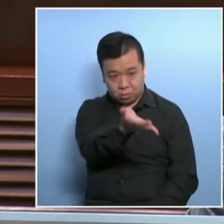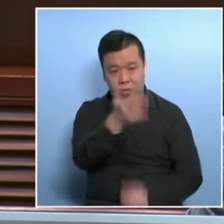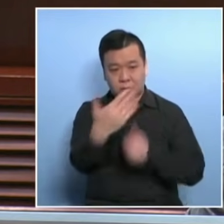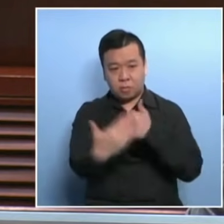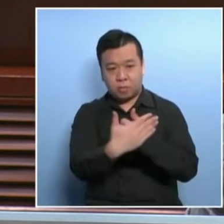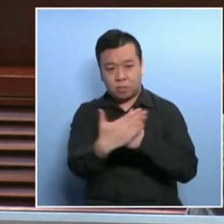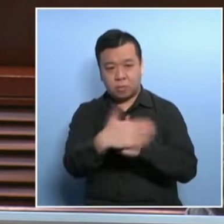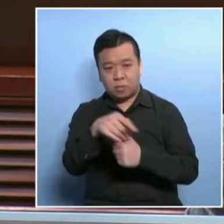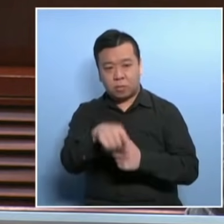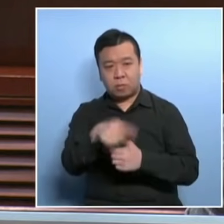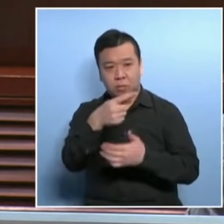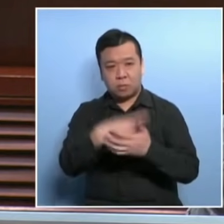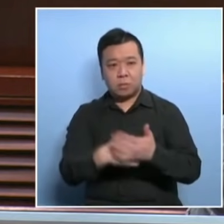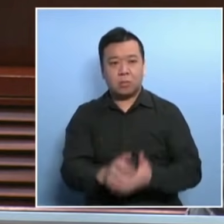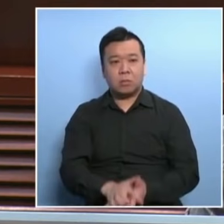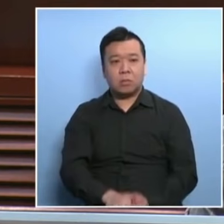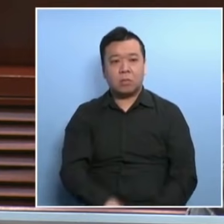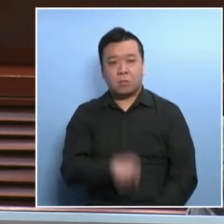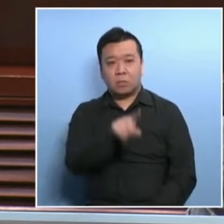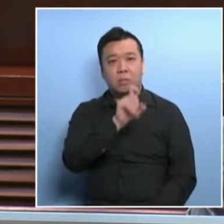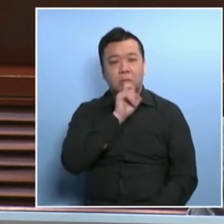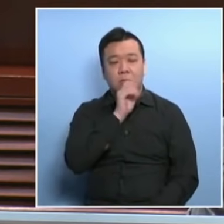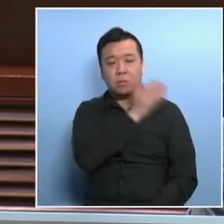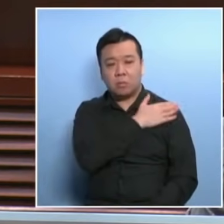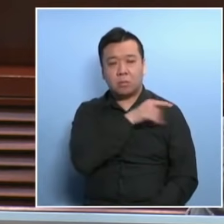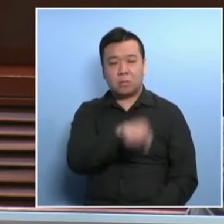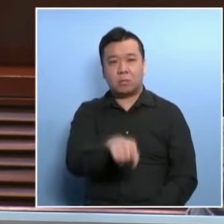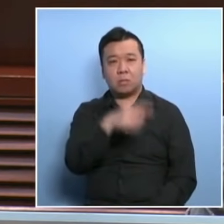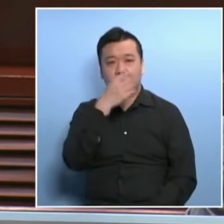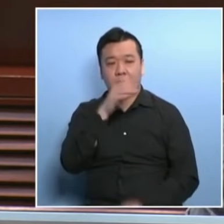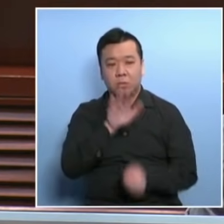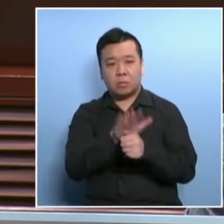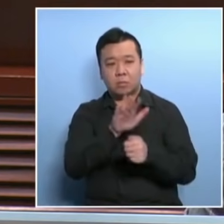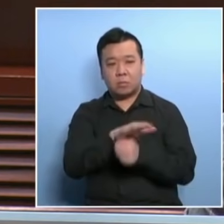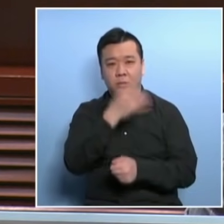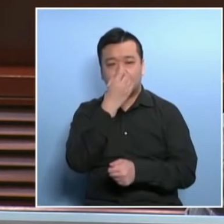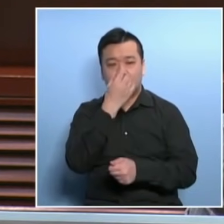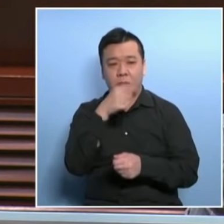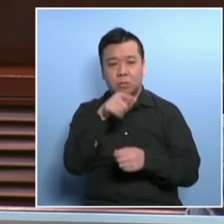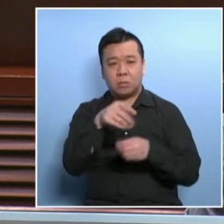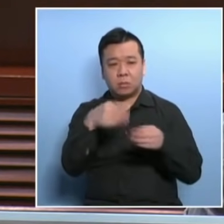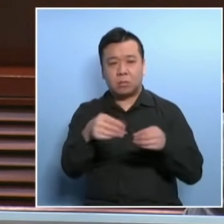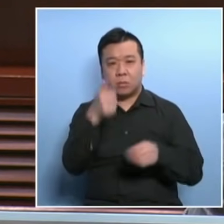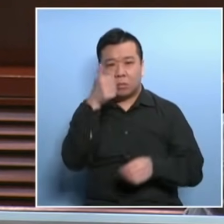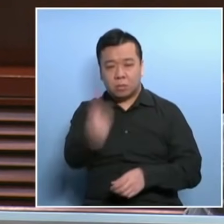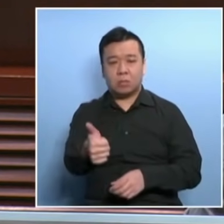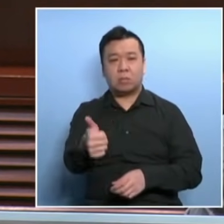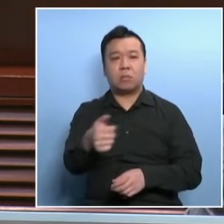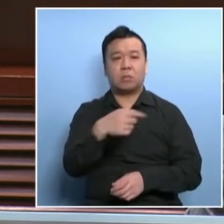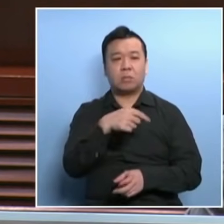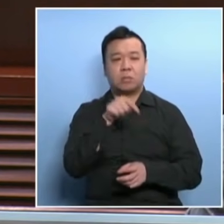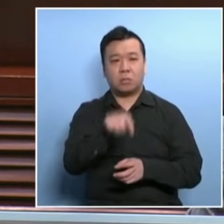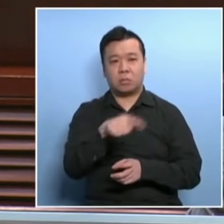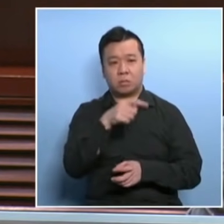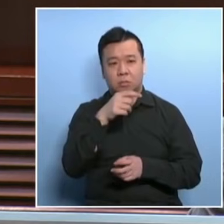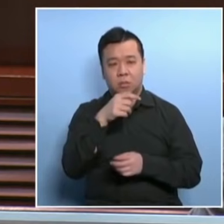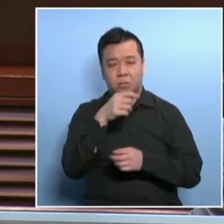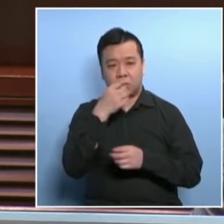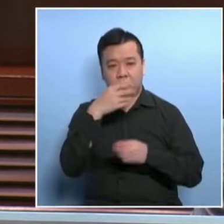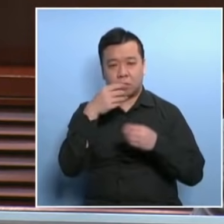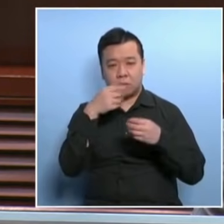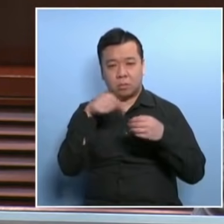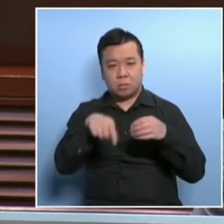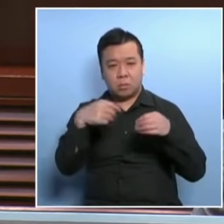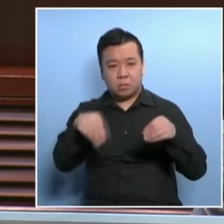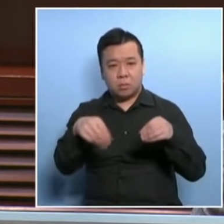護這個制度，你有個責任保護所有香港教好書的人。我們香港是教書